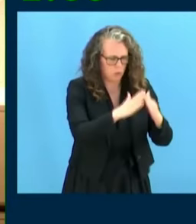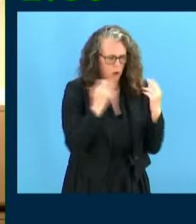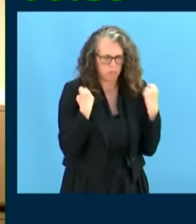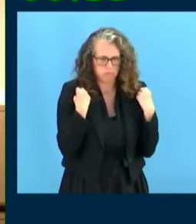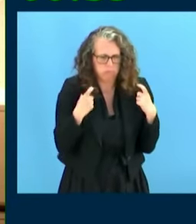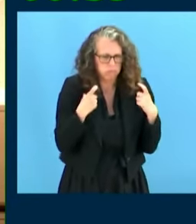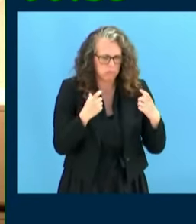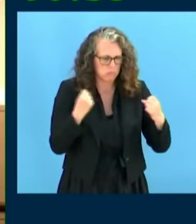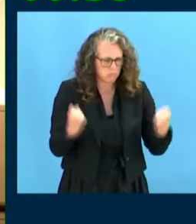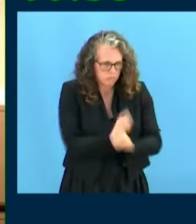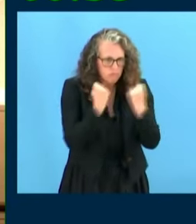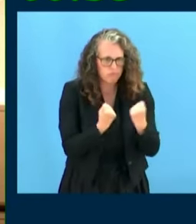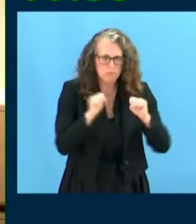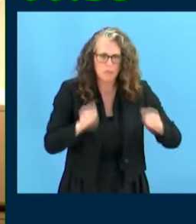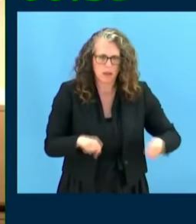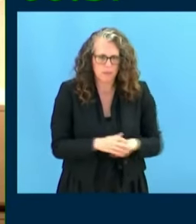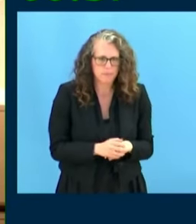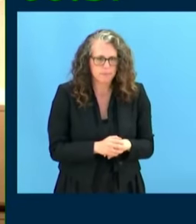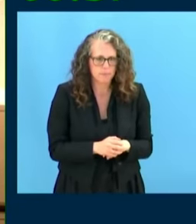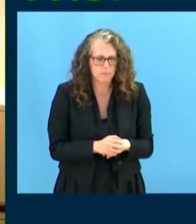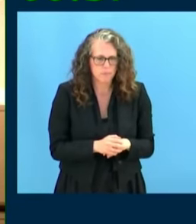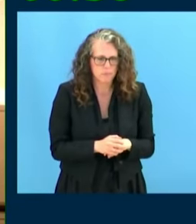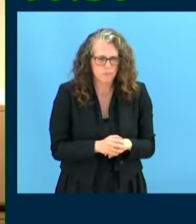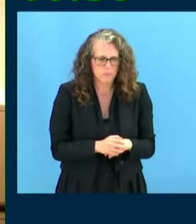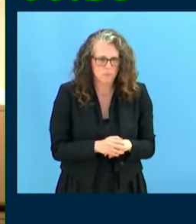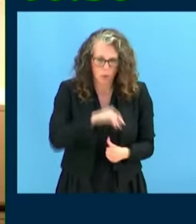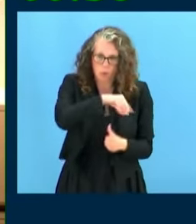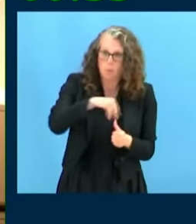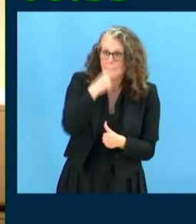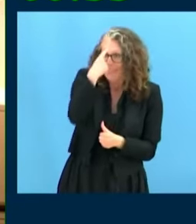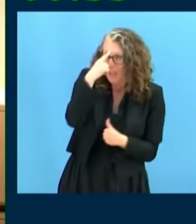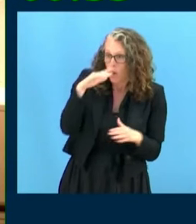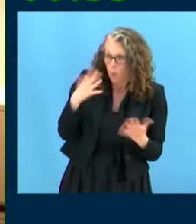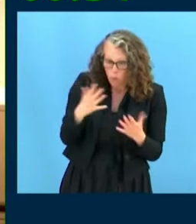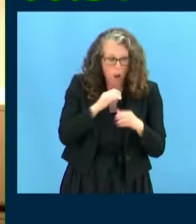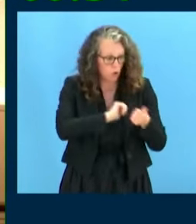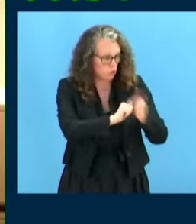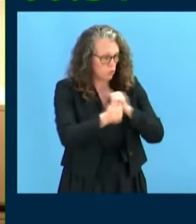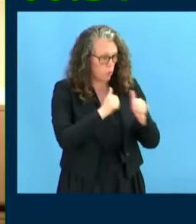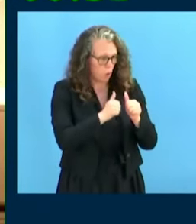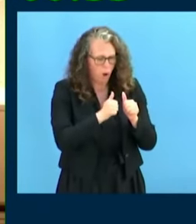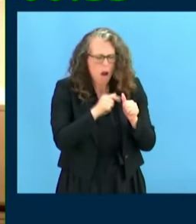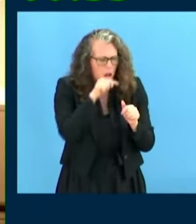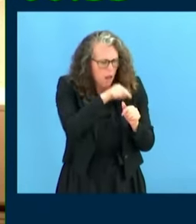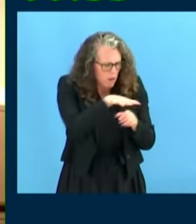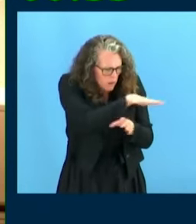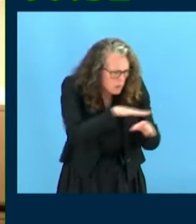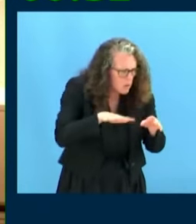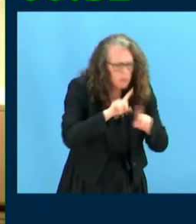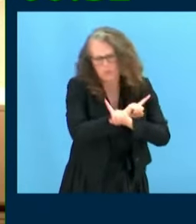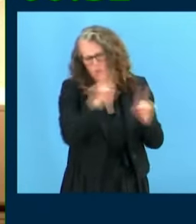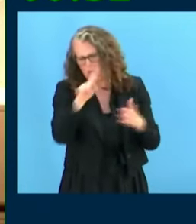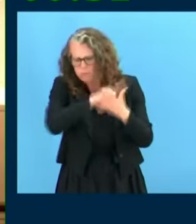без вести и исчезнувшим, случаем вандализма в отношении культурных и религиозных памятников, проявлению армянофобии и